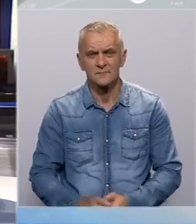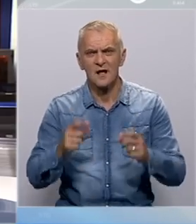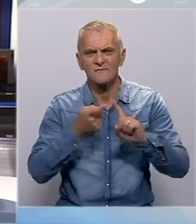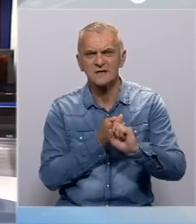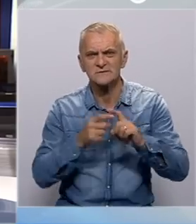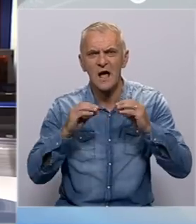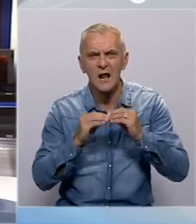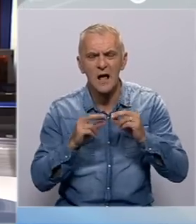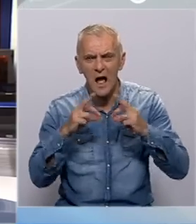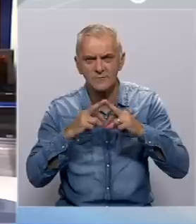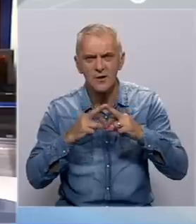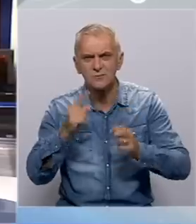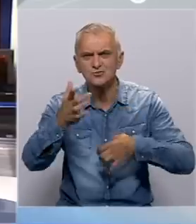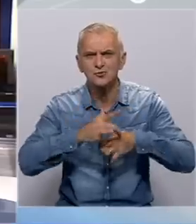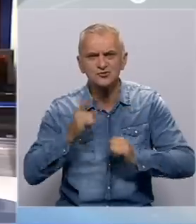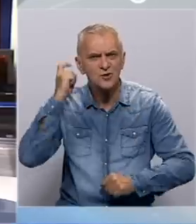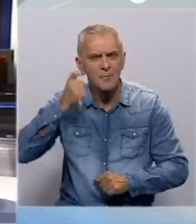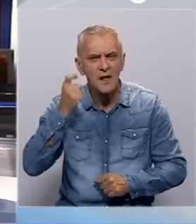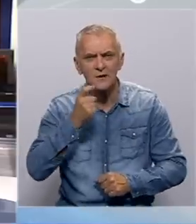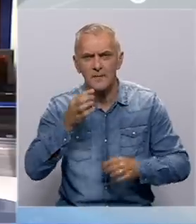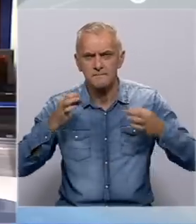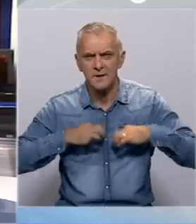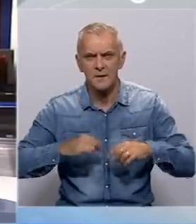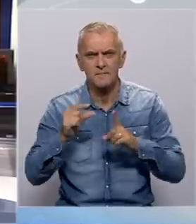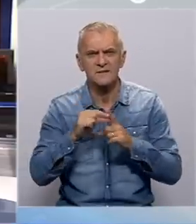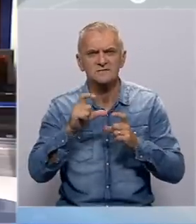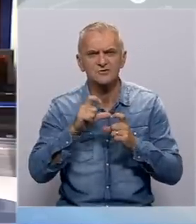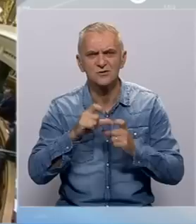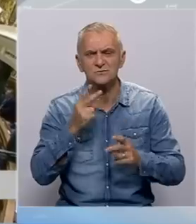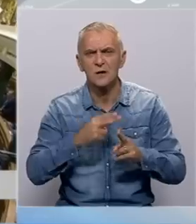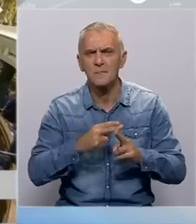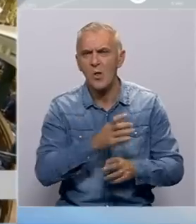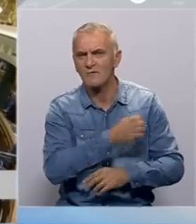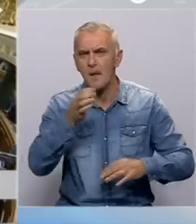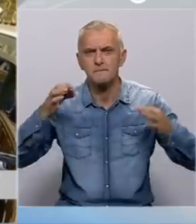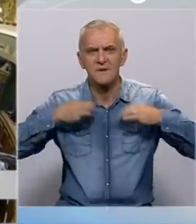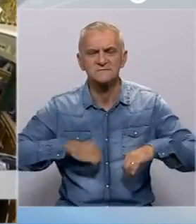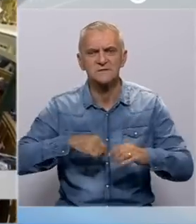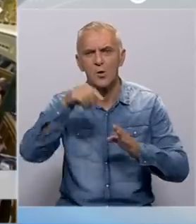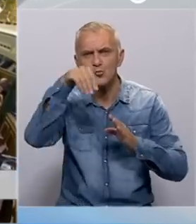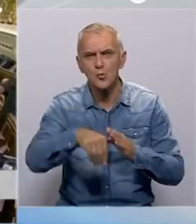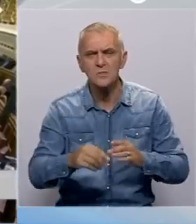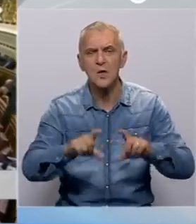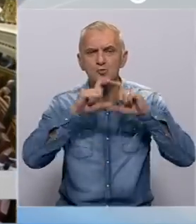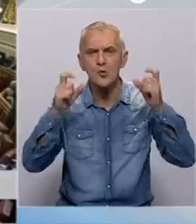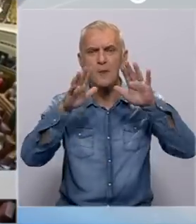Francina Armengol iz Socijalističke partije aktuelnog premijera Pedra Sančeza imenovana je za predsjednicu Donjeg doma